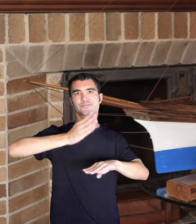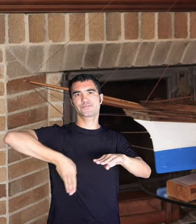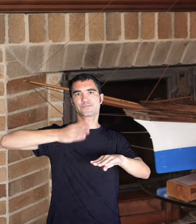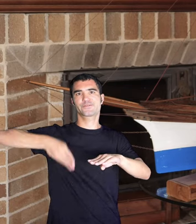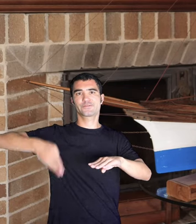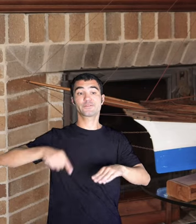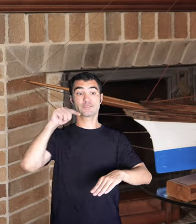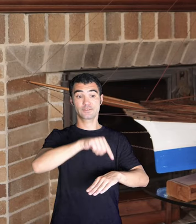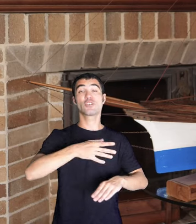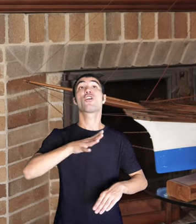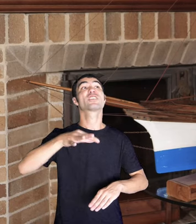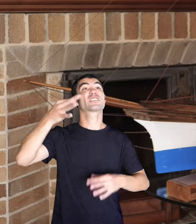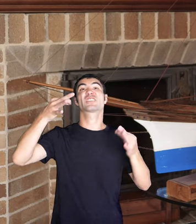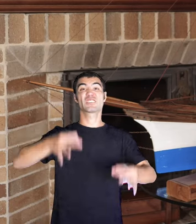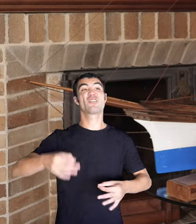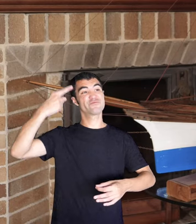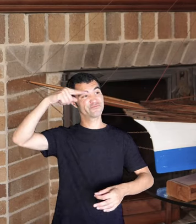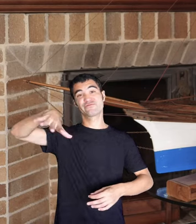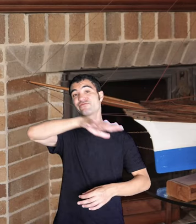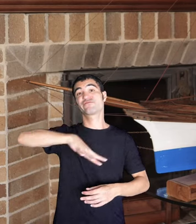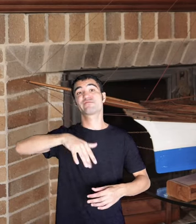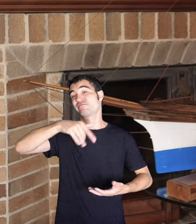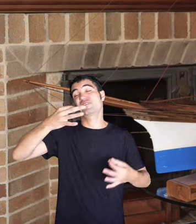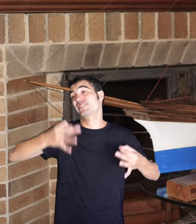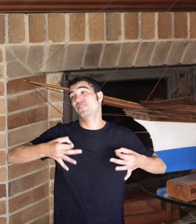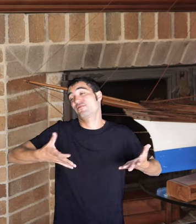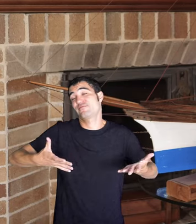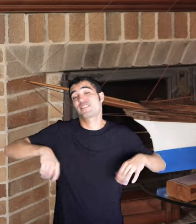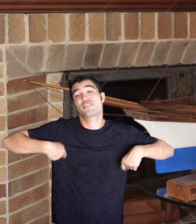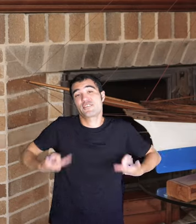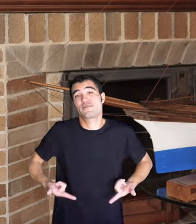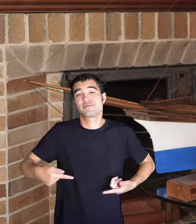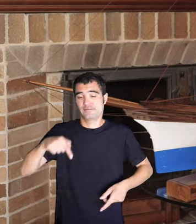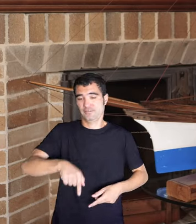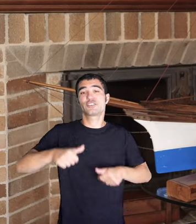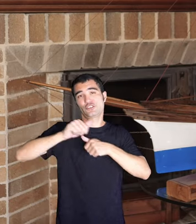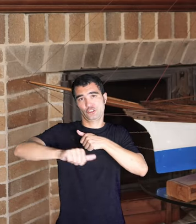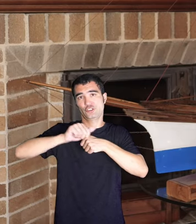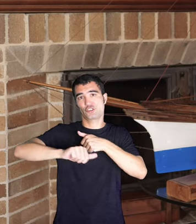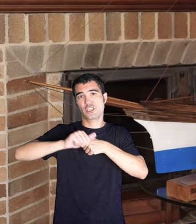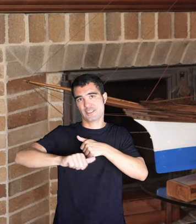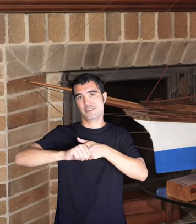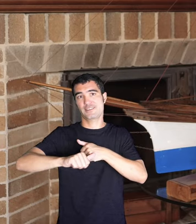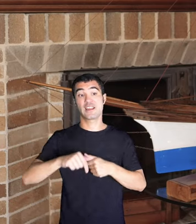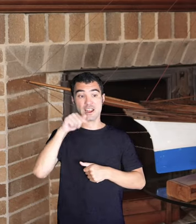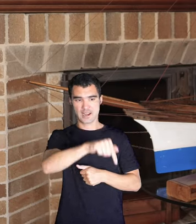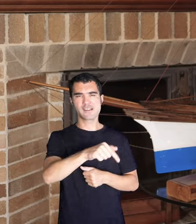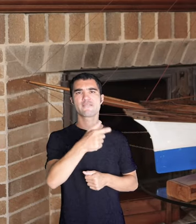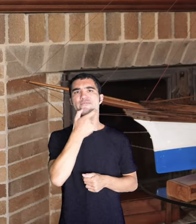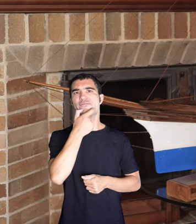Possiblement aquesta serradora fos a Solla, com a natural, i aquí te feien els